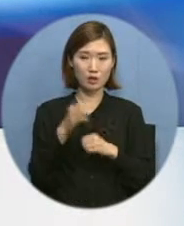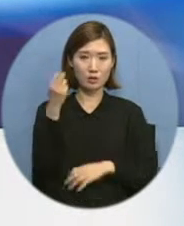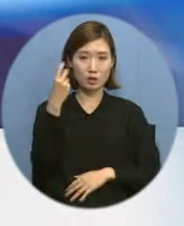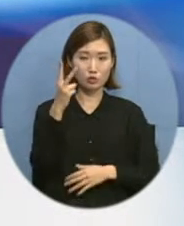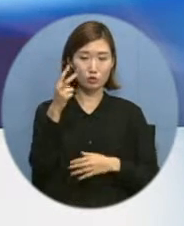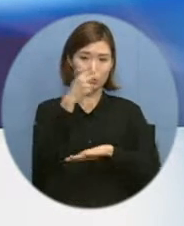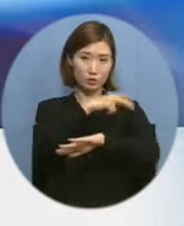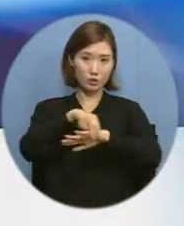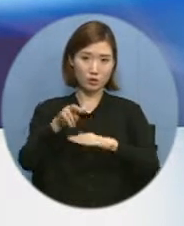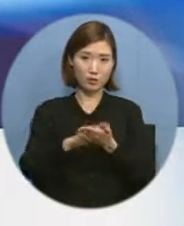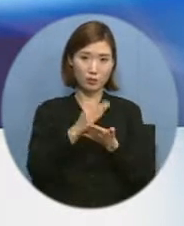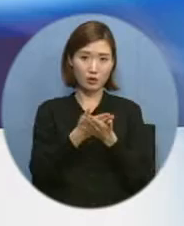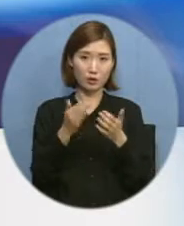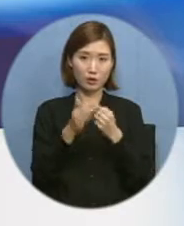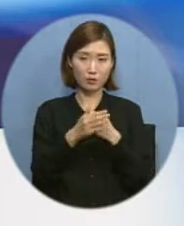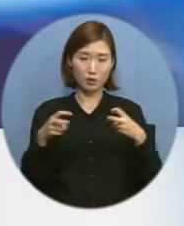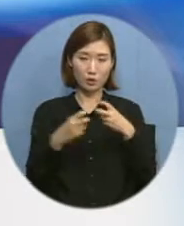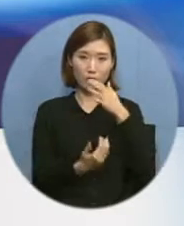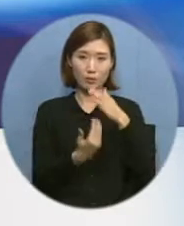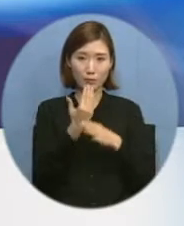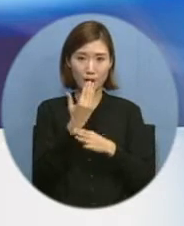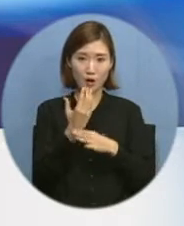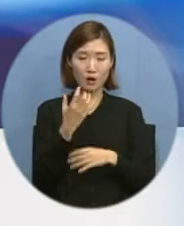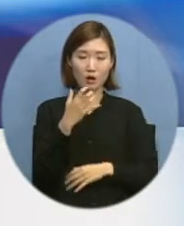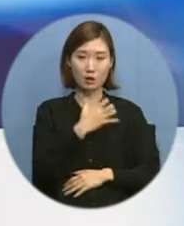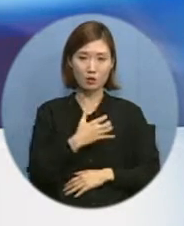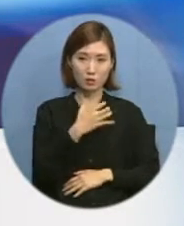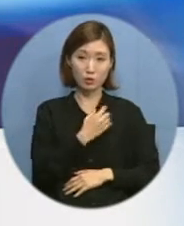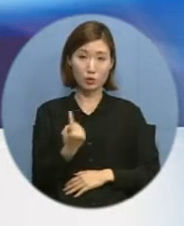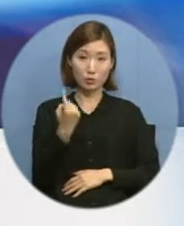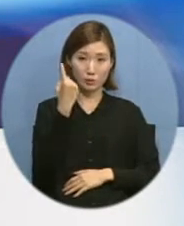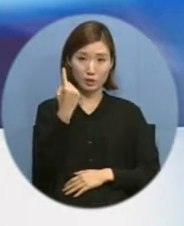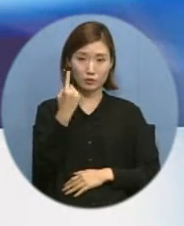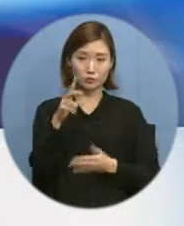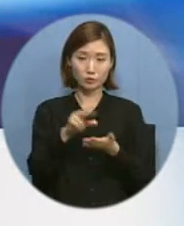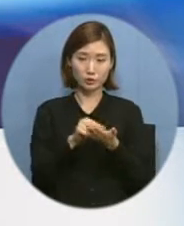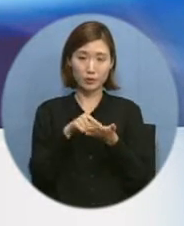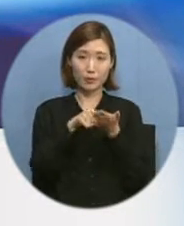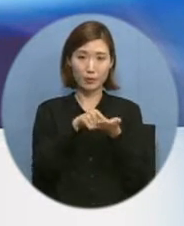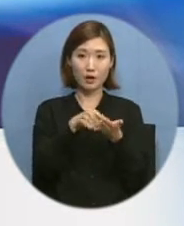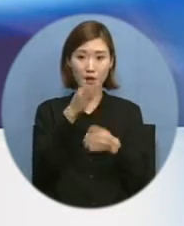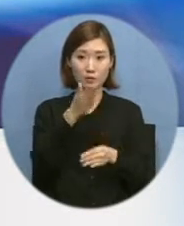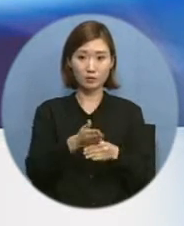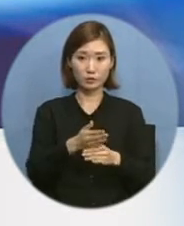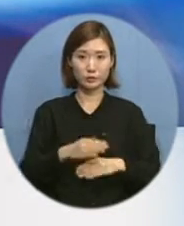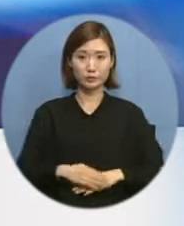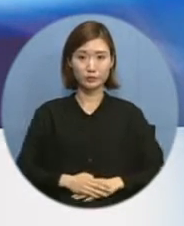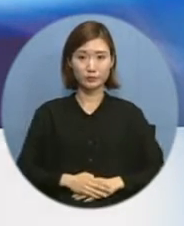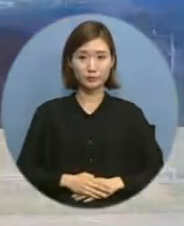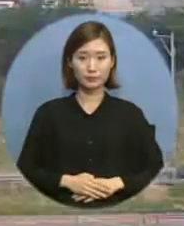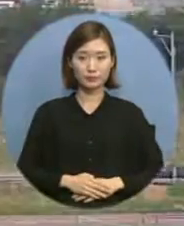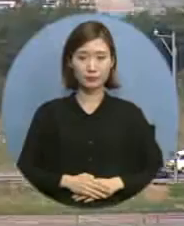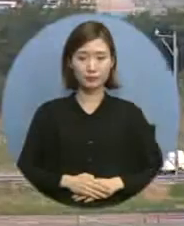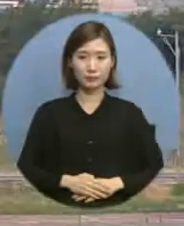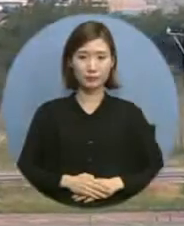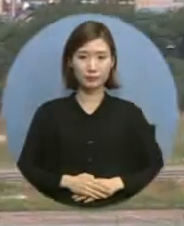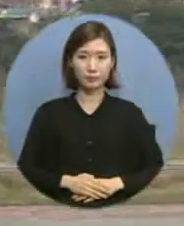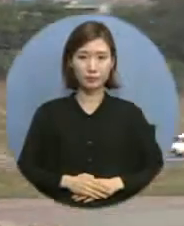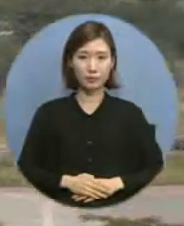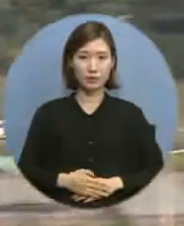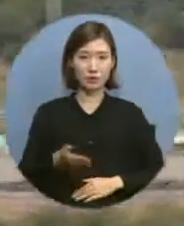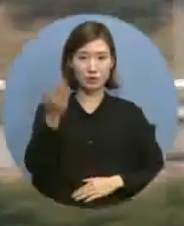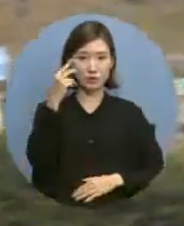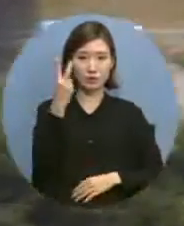변경으로 인해 교통사고가 발생할 우려가 높다는 문제가 제기되고 있습니다. 보도에 김동훈 기자입니다.